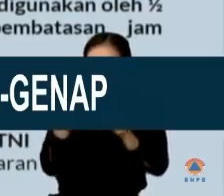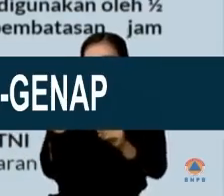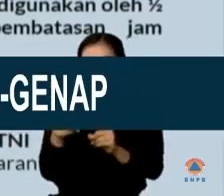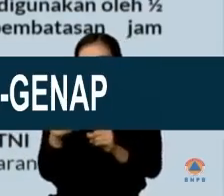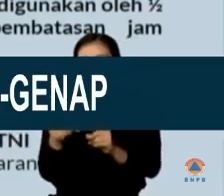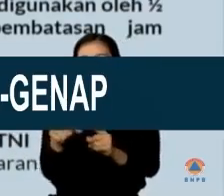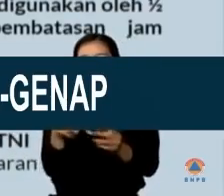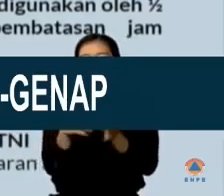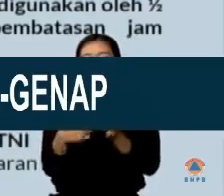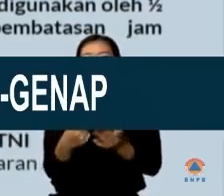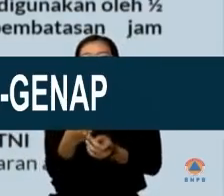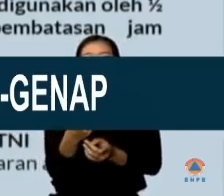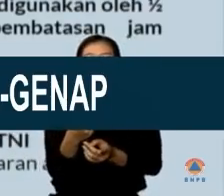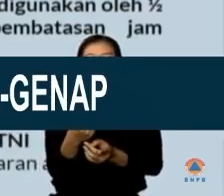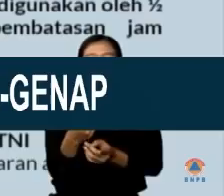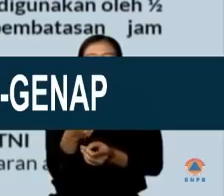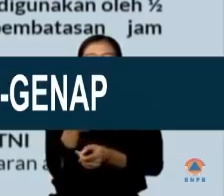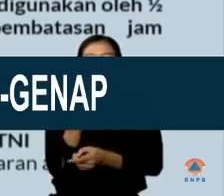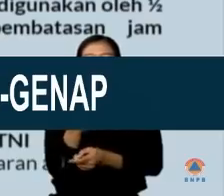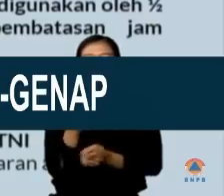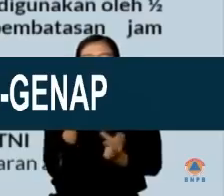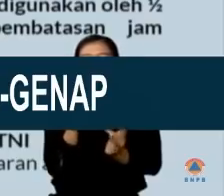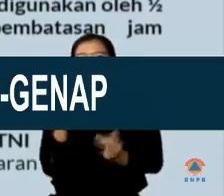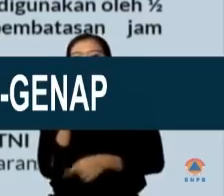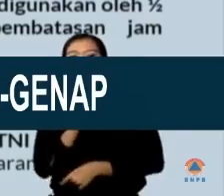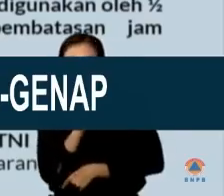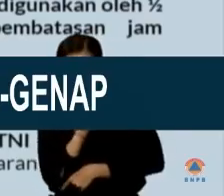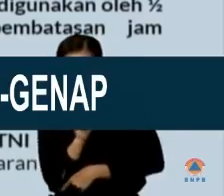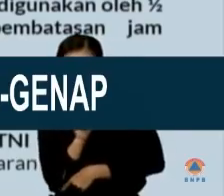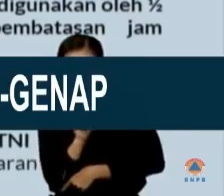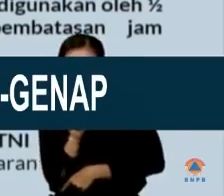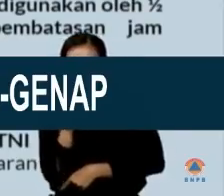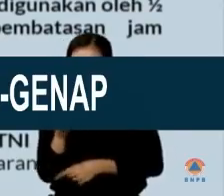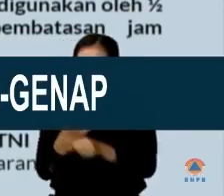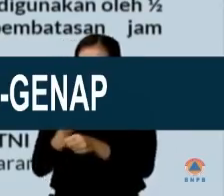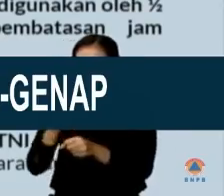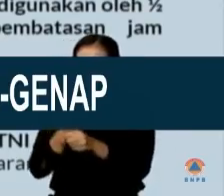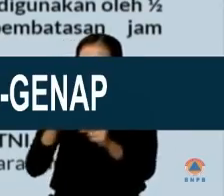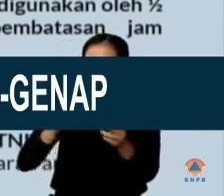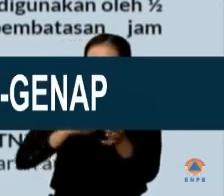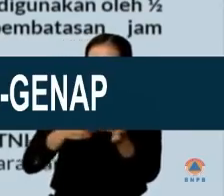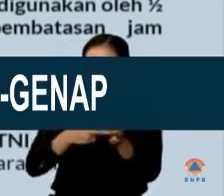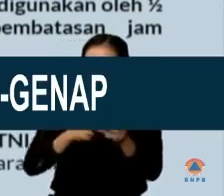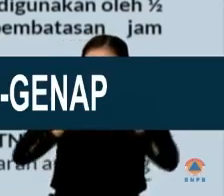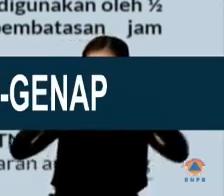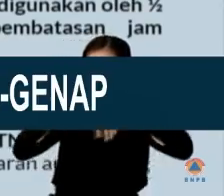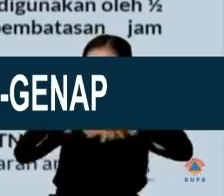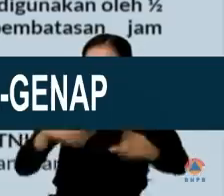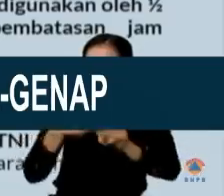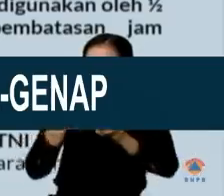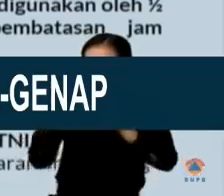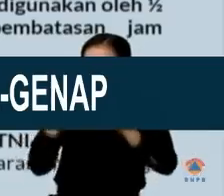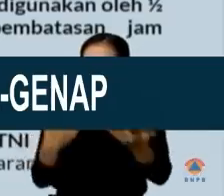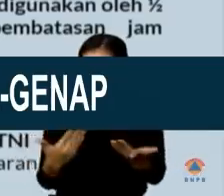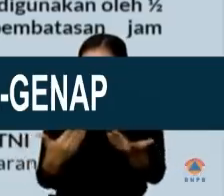ini Tentunya menjadi salah satu faktor yang perlu dilihat apakah memiliki kontribusi pada tingkat penularan dan bagaimana